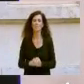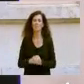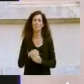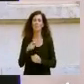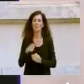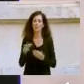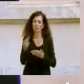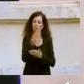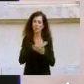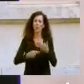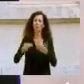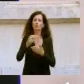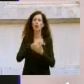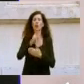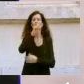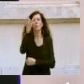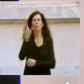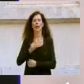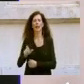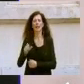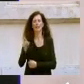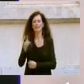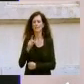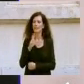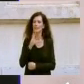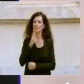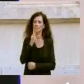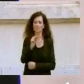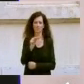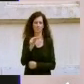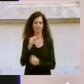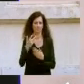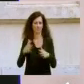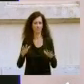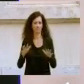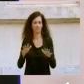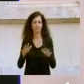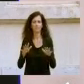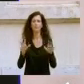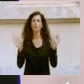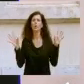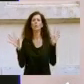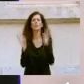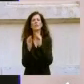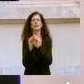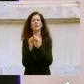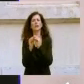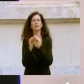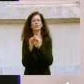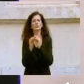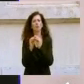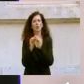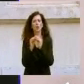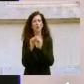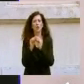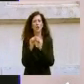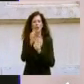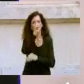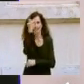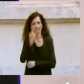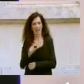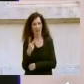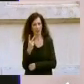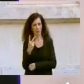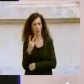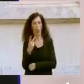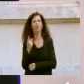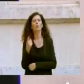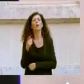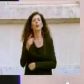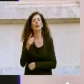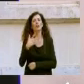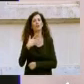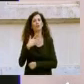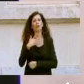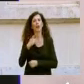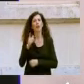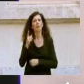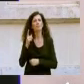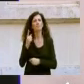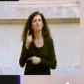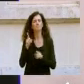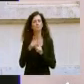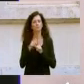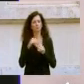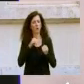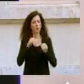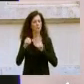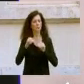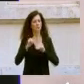lei ha di cui ha parlato il l'unificazione delle due italie à per lei un posto prioritario e